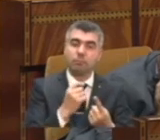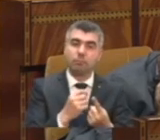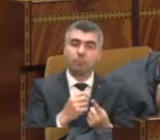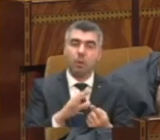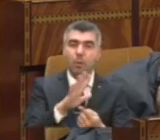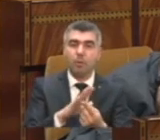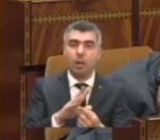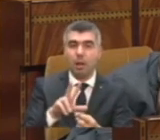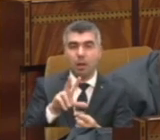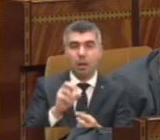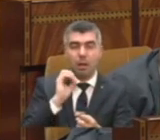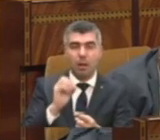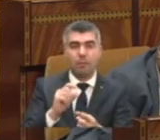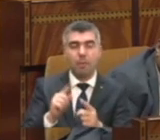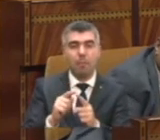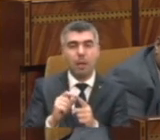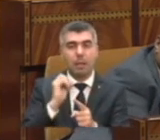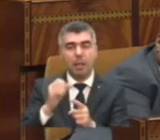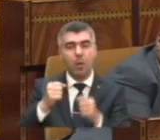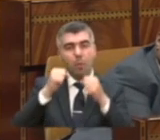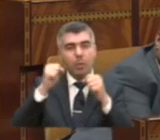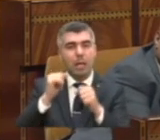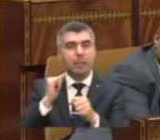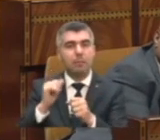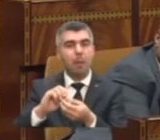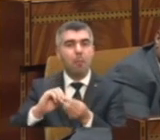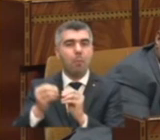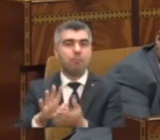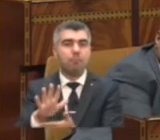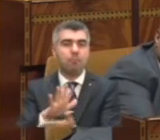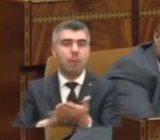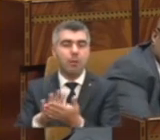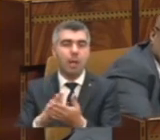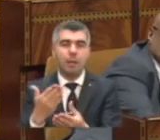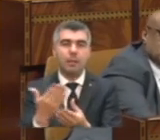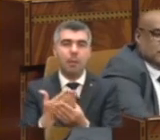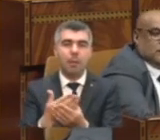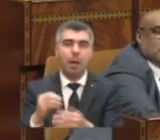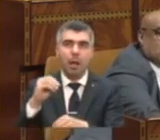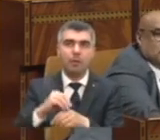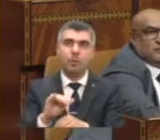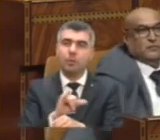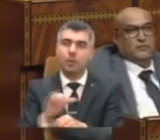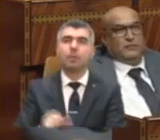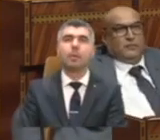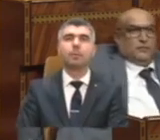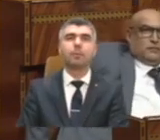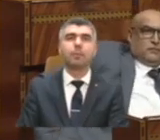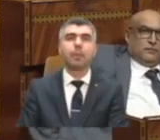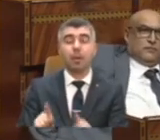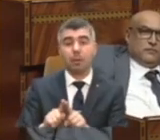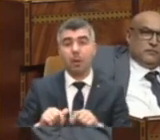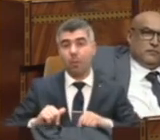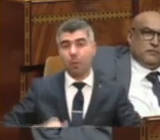أن القطاع حافل أصلا بالمطالب والمشاكل، وهو ليس بحاجة إلى أسباب توتر أخرى. ولذلك نرجو منكم